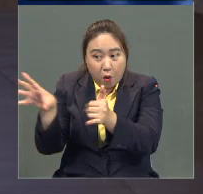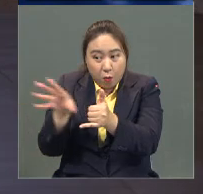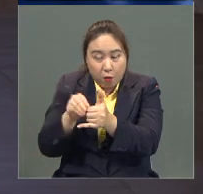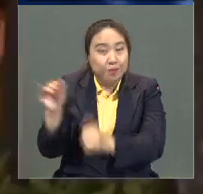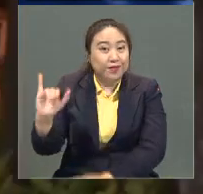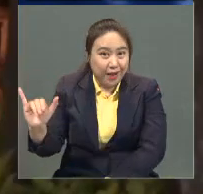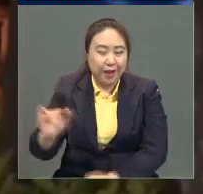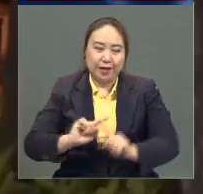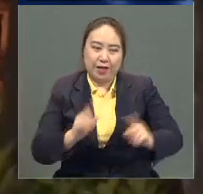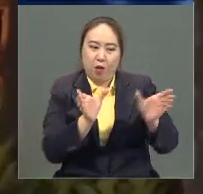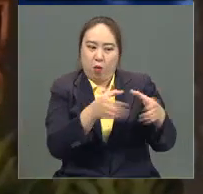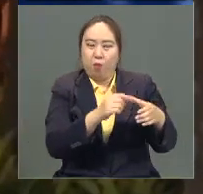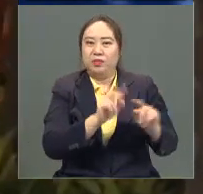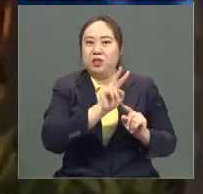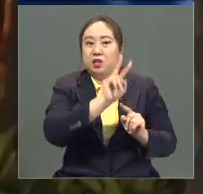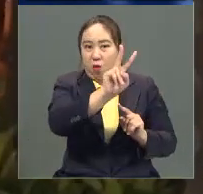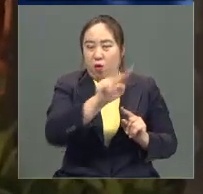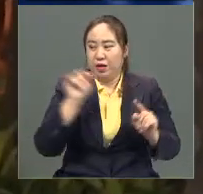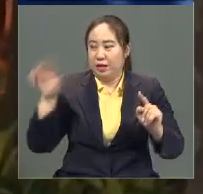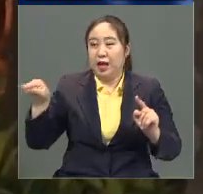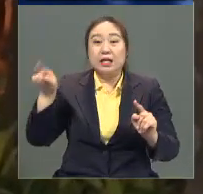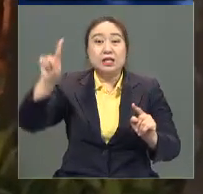อยู่ในระดับที่น่าพอใจและยังไม่มีกำลังพลติดเชื้อแต่ว่ากำลังพลผลัดที่2ที่จะเดินทางไปสับเปลี่ยนกำลังนั้นจะต้องเรียนรู้วิธีการป้องกันที่สูงขึ้นไปอีกนะคะเพื่อป้องกันการแพร่เชื้อในรอบนี้นะคะค่ะ